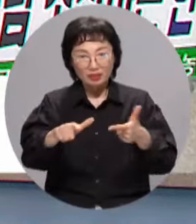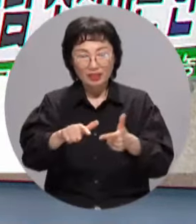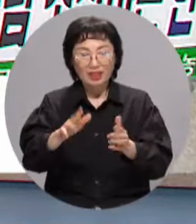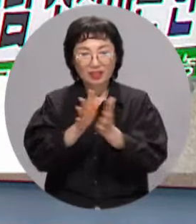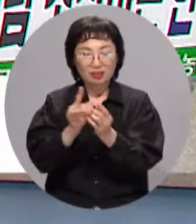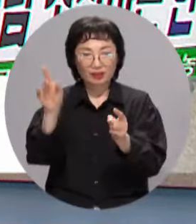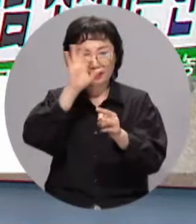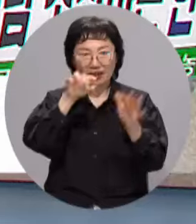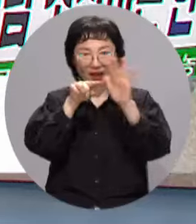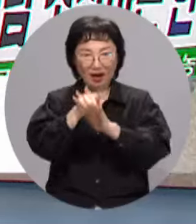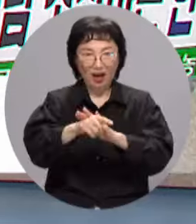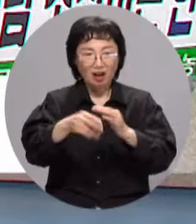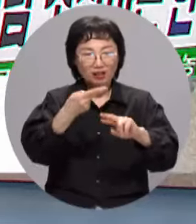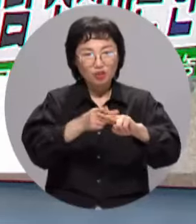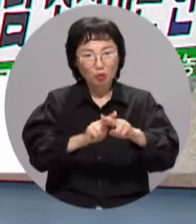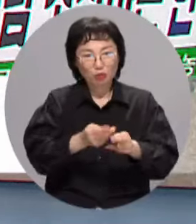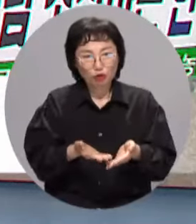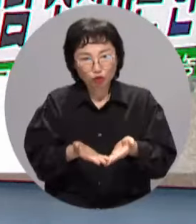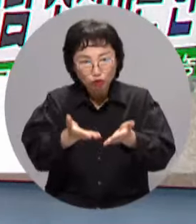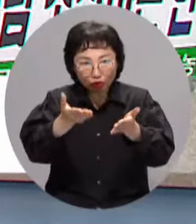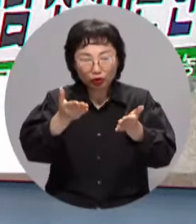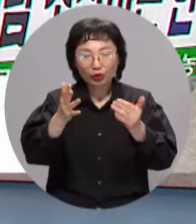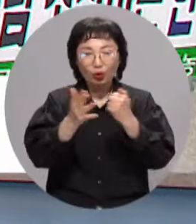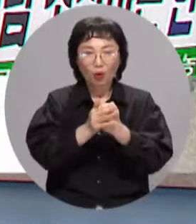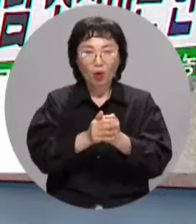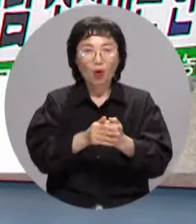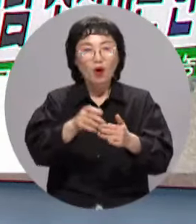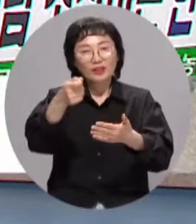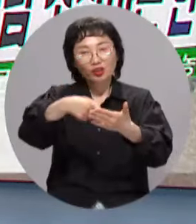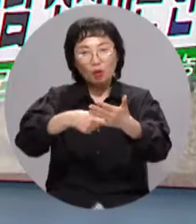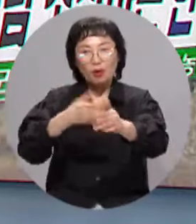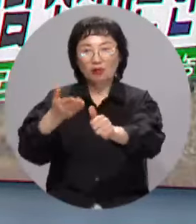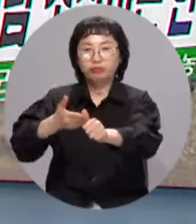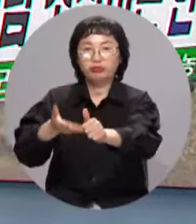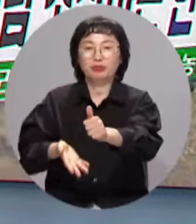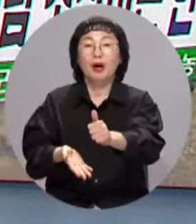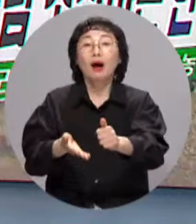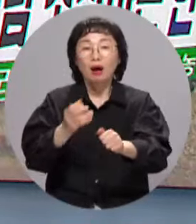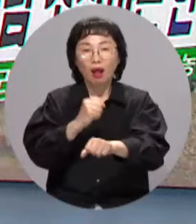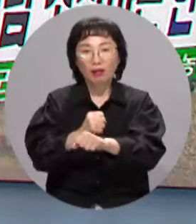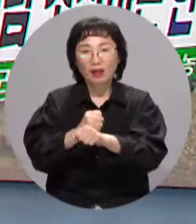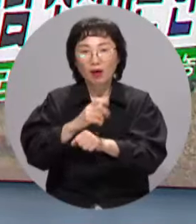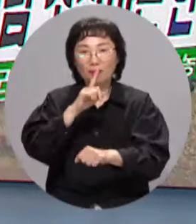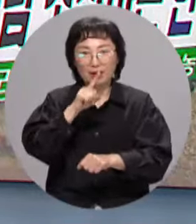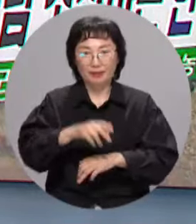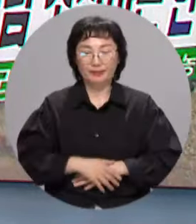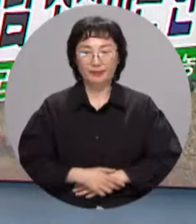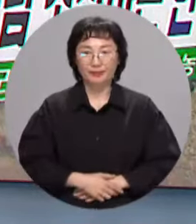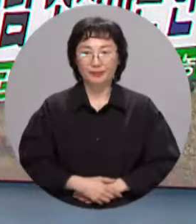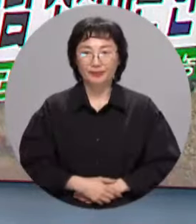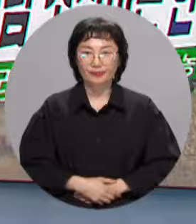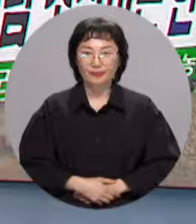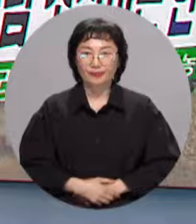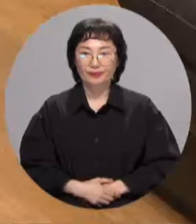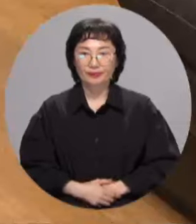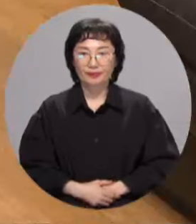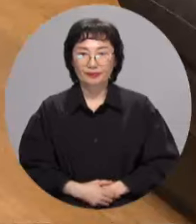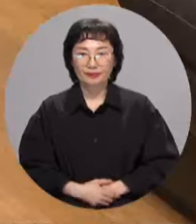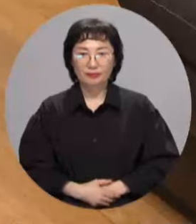주며 서명을 종용했다는 논란까지 일고 있습니다. 이주연 기자가 다녀왔습니다.